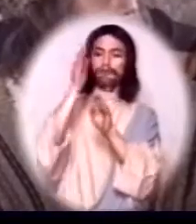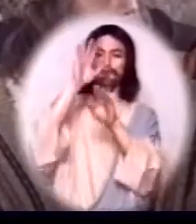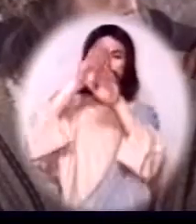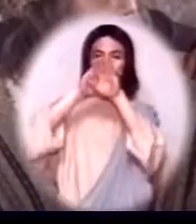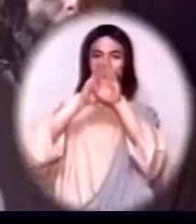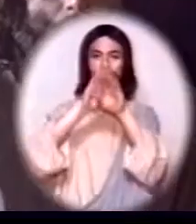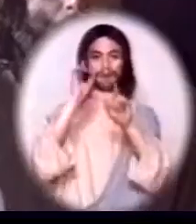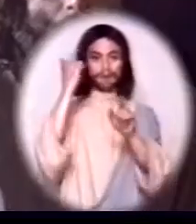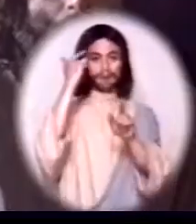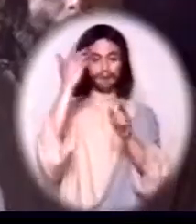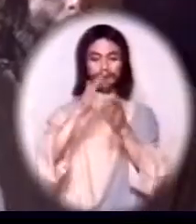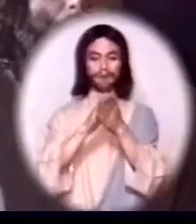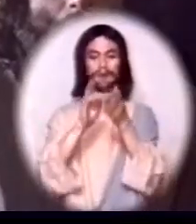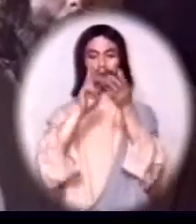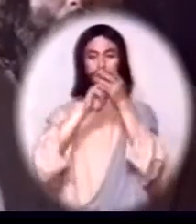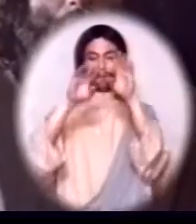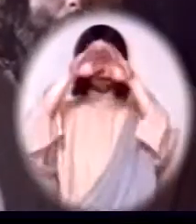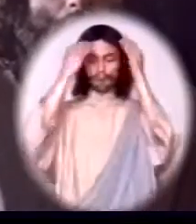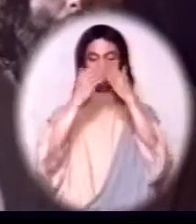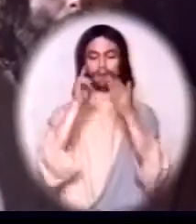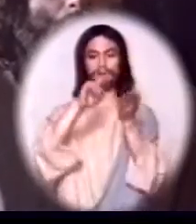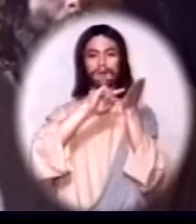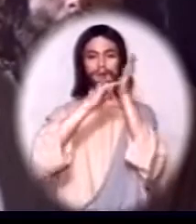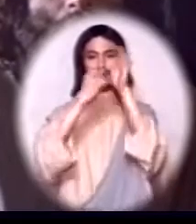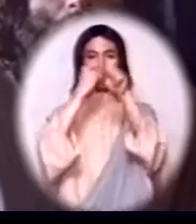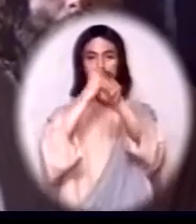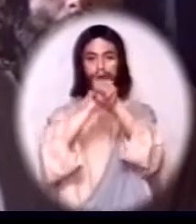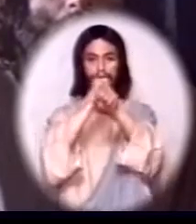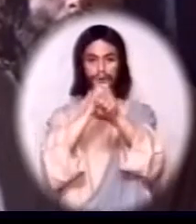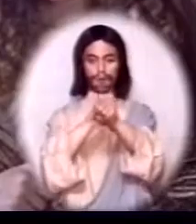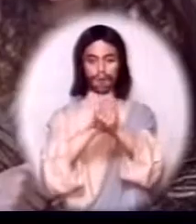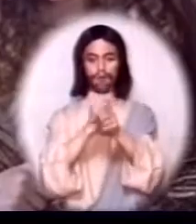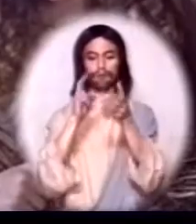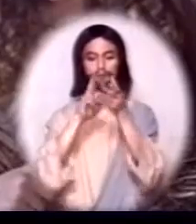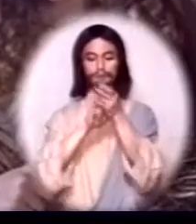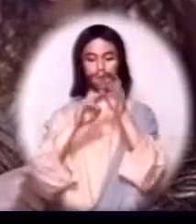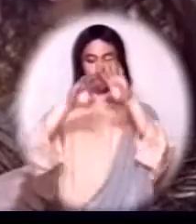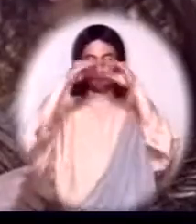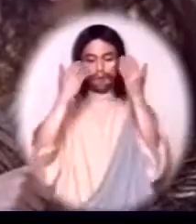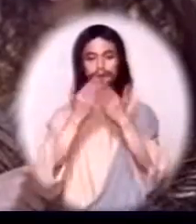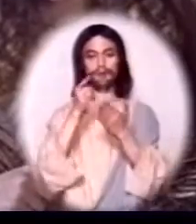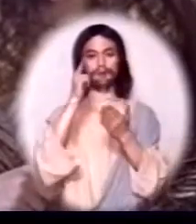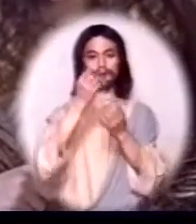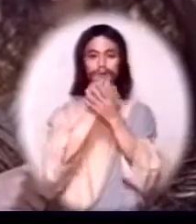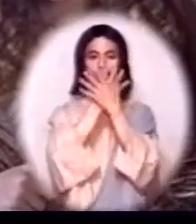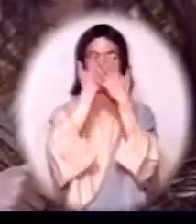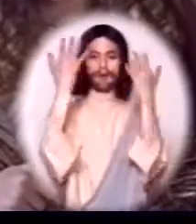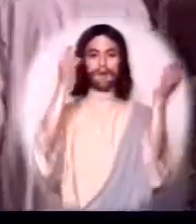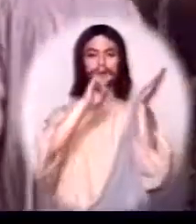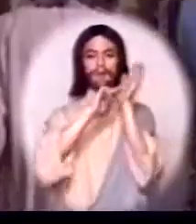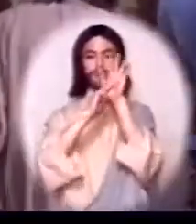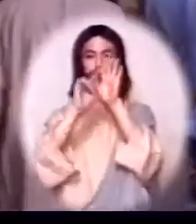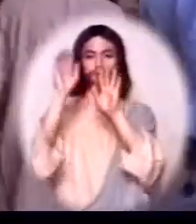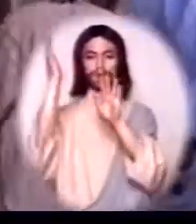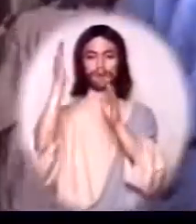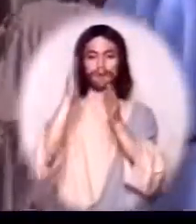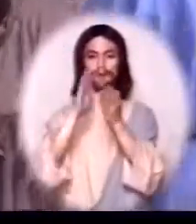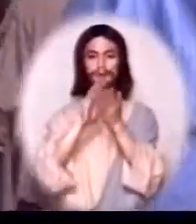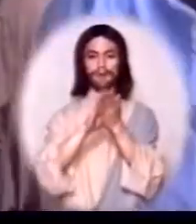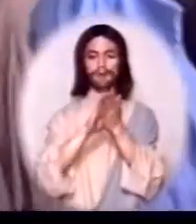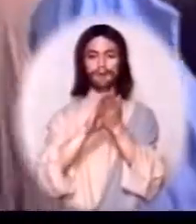위에 올려놓지 않느냐. 감추어져 있던 모든 것이 나타나겠고 숨겨져 있던 모든 것이 환하게 드러나리다.